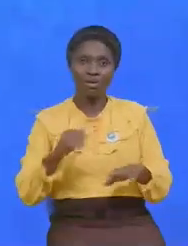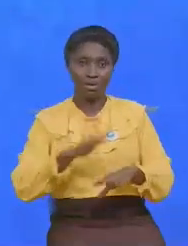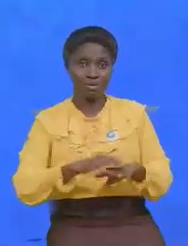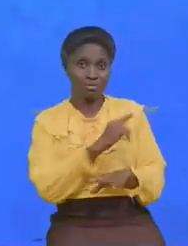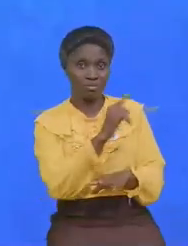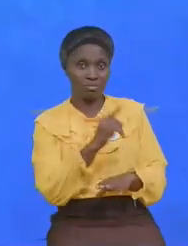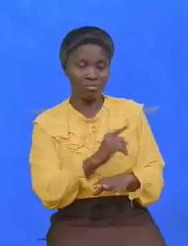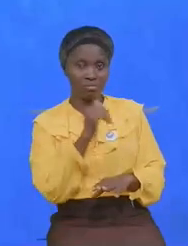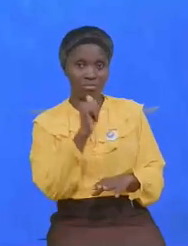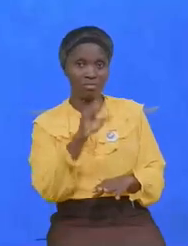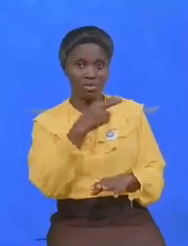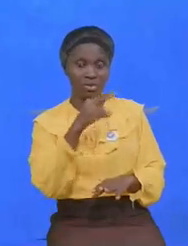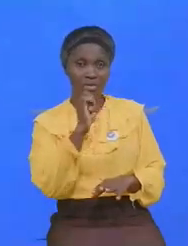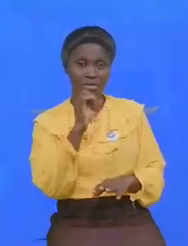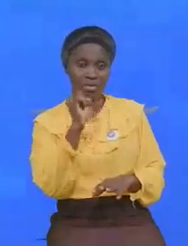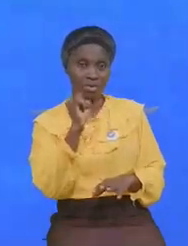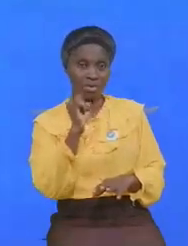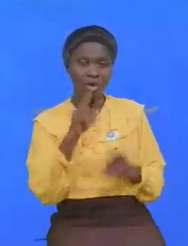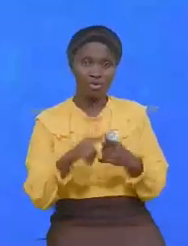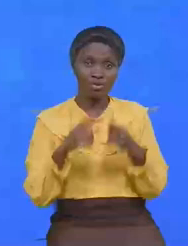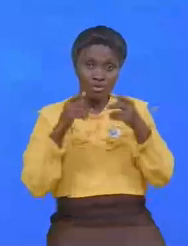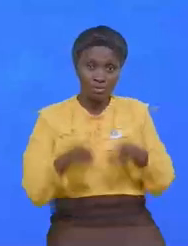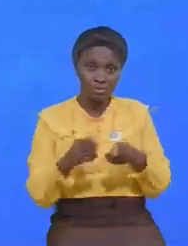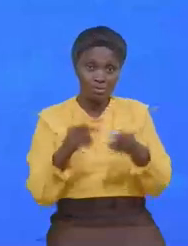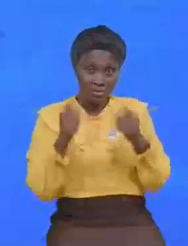Comme il a appelé Zachée de descendre